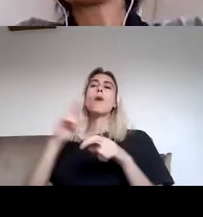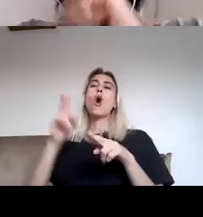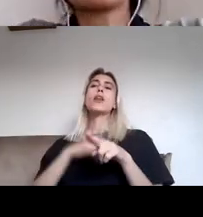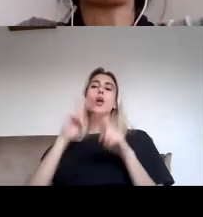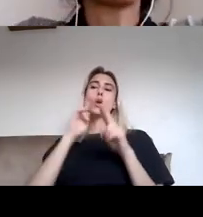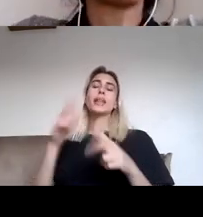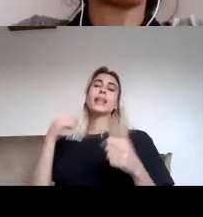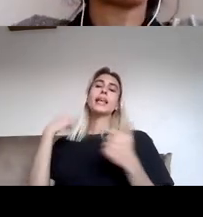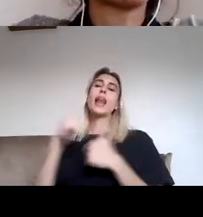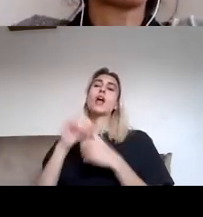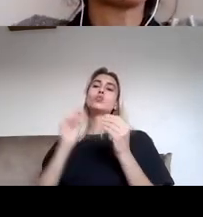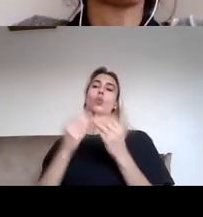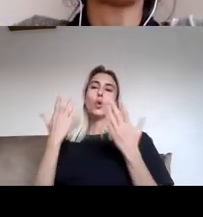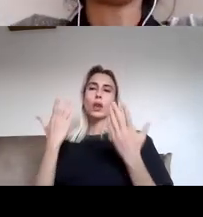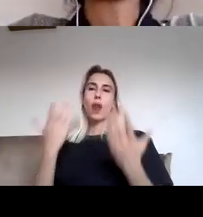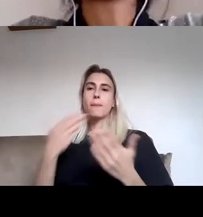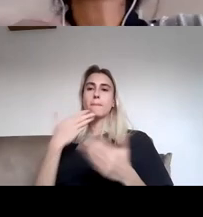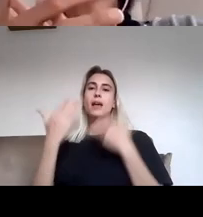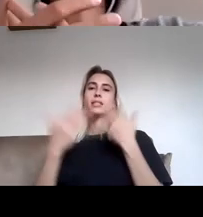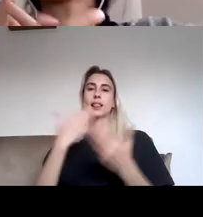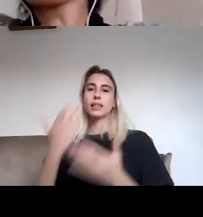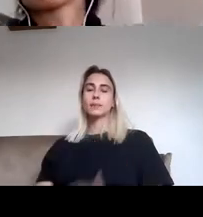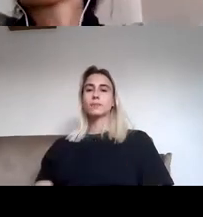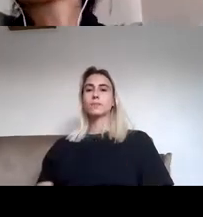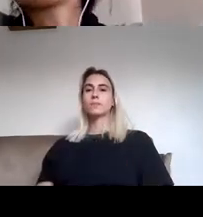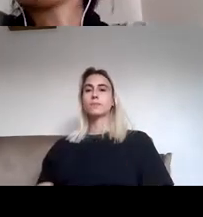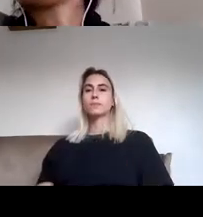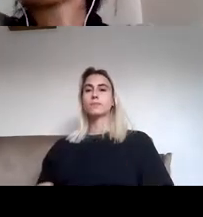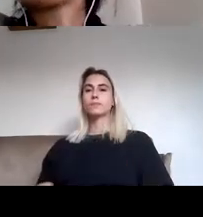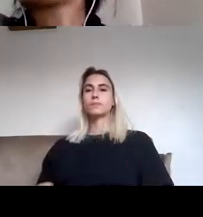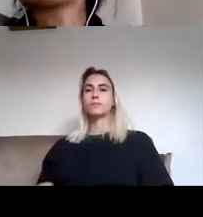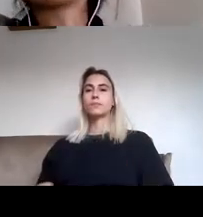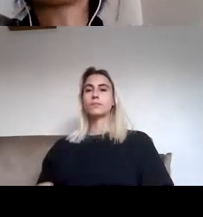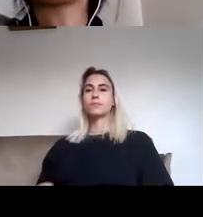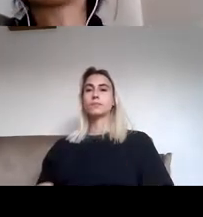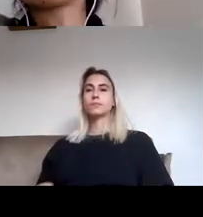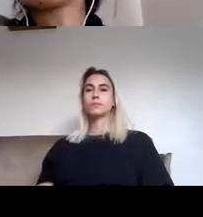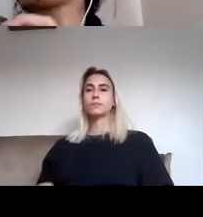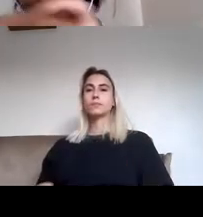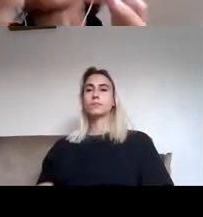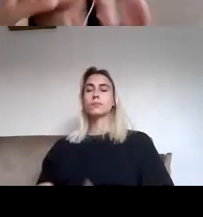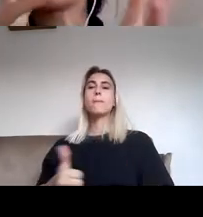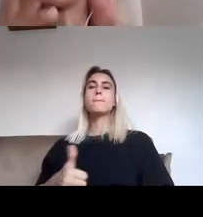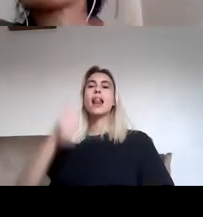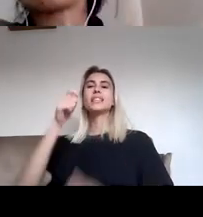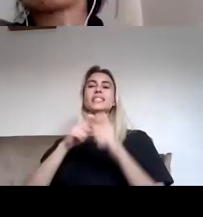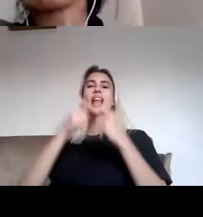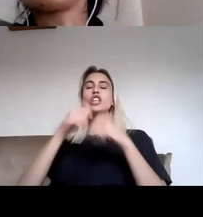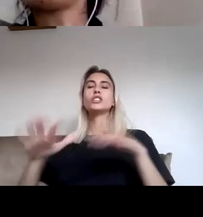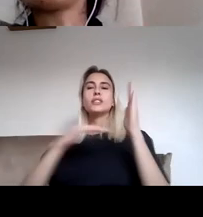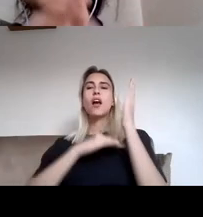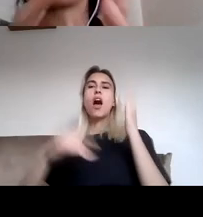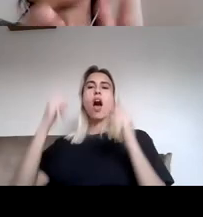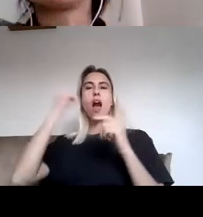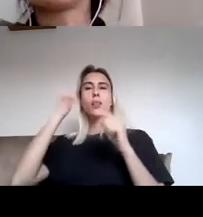Yine sorunlardan bahsettik. Şimdi burada tabii şöyle, bakanlığın da strateji belgesinde temel alt başlıklar var.